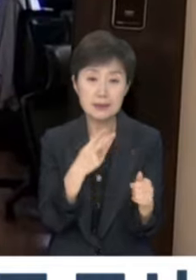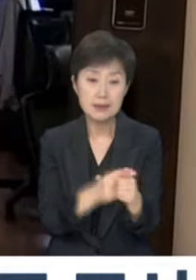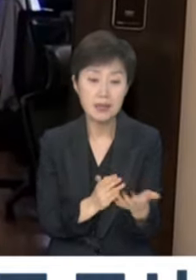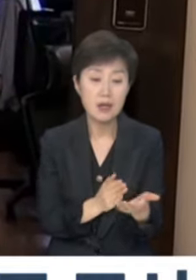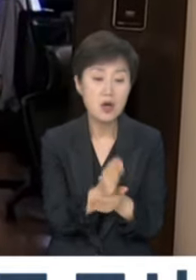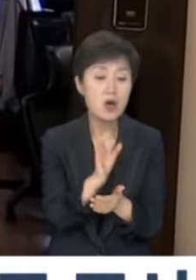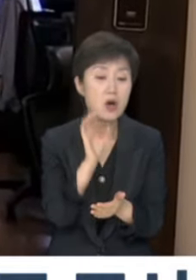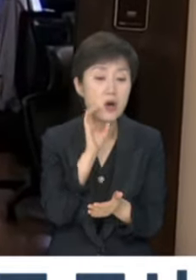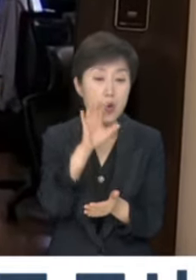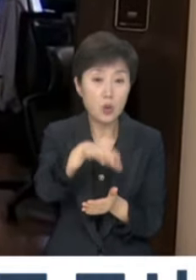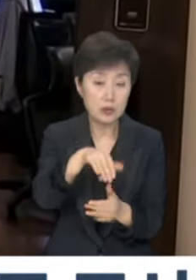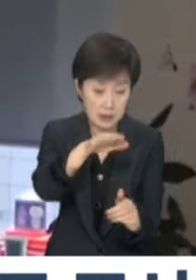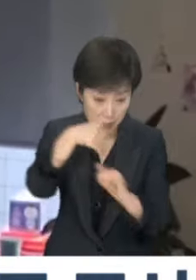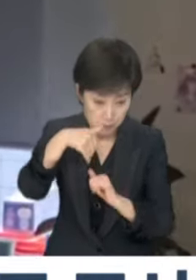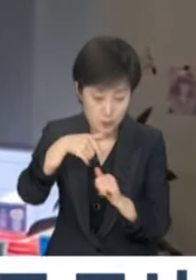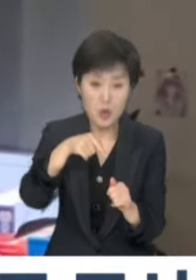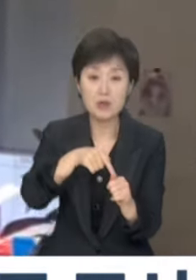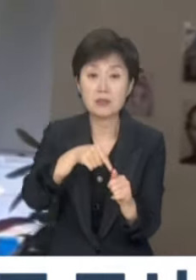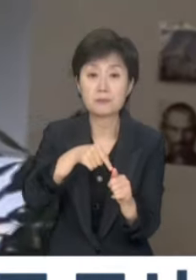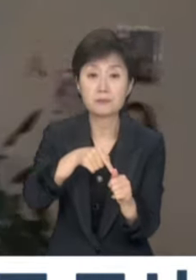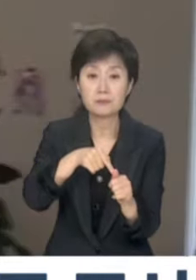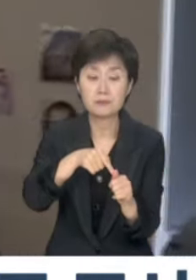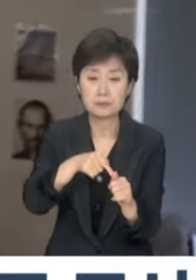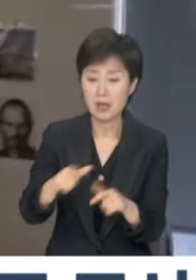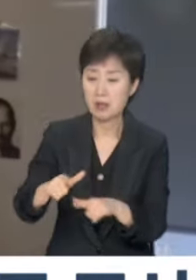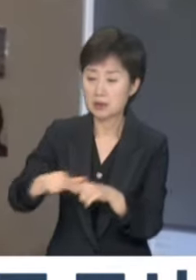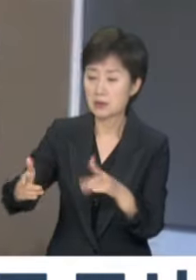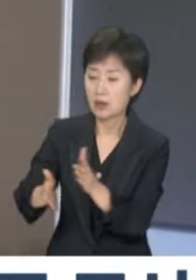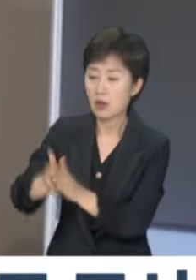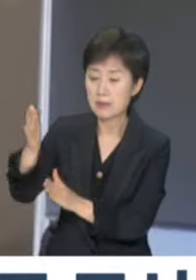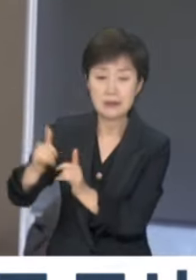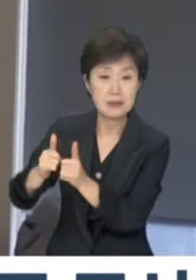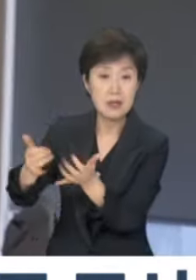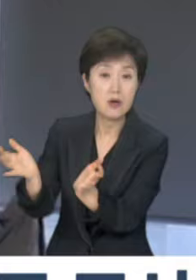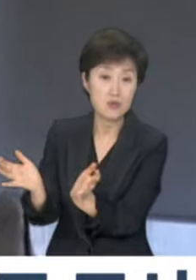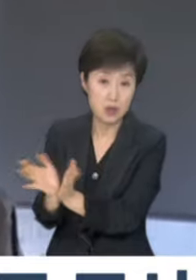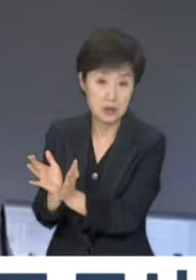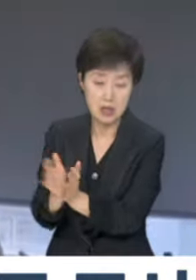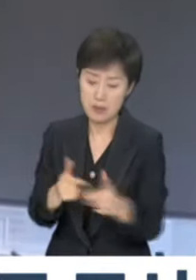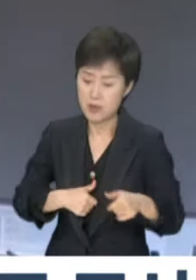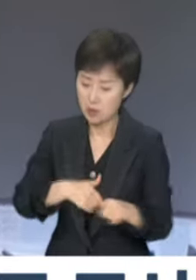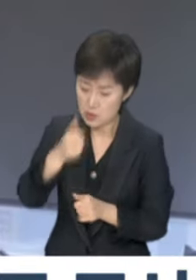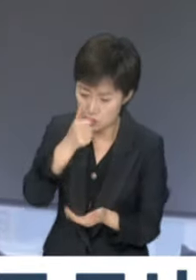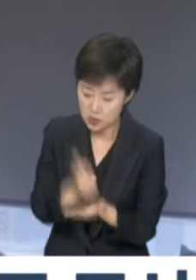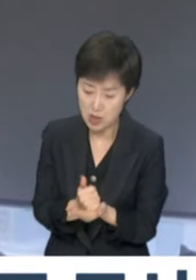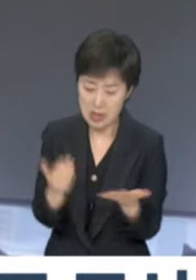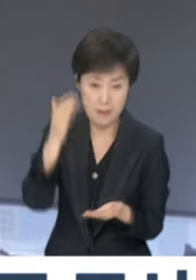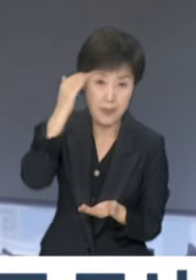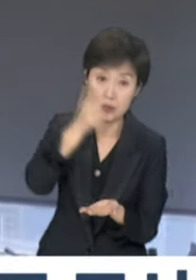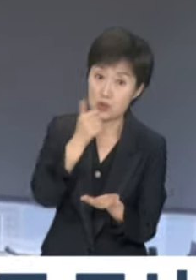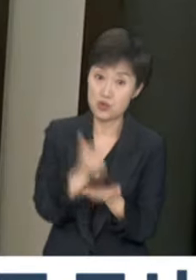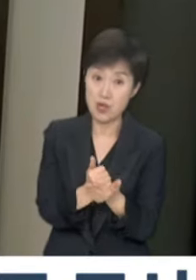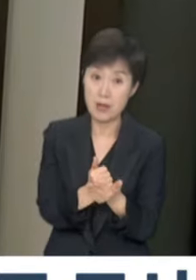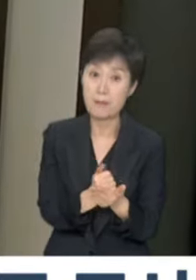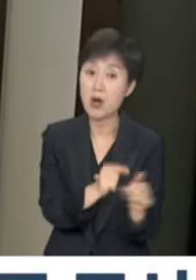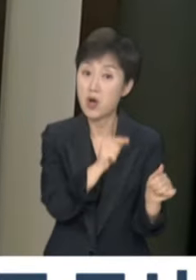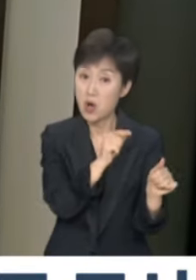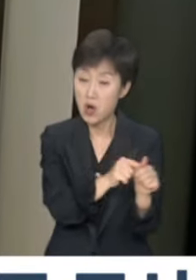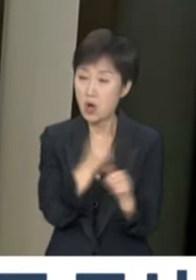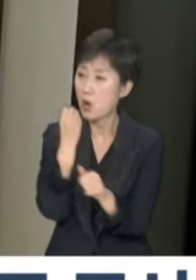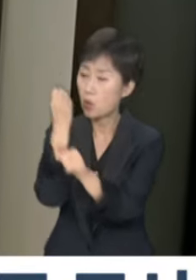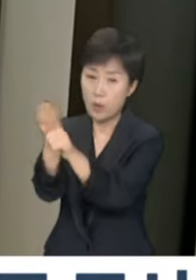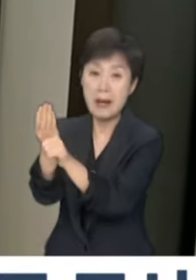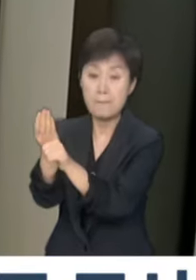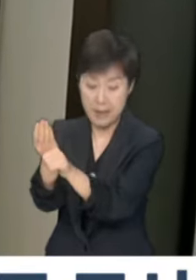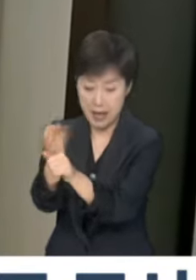조사할 예정입니다 지난 8일 시민단체 서민 민생대책 위원회가 명예 훼손 또 업무 방해 등의 혐의로를